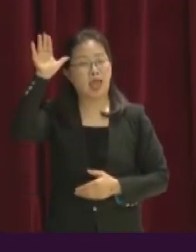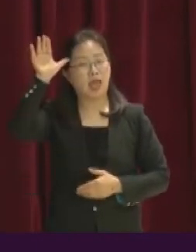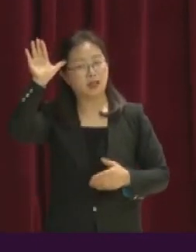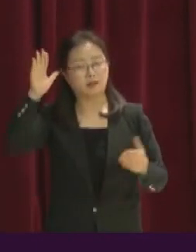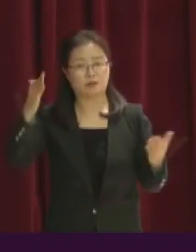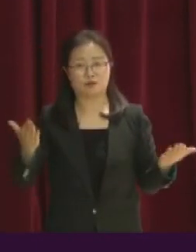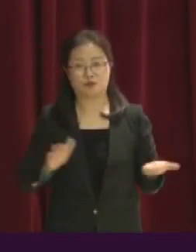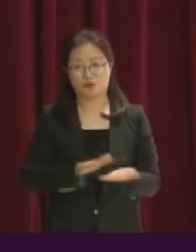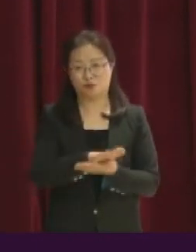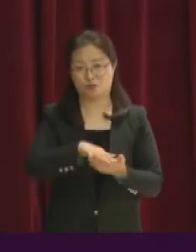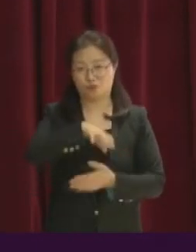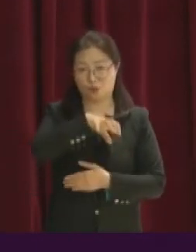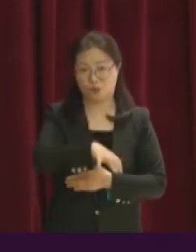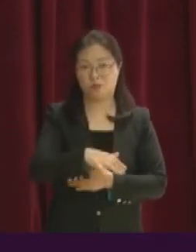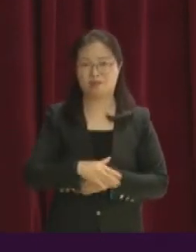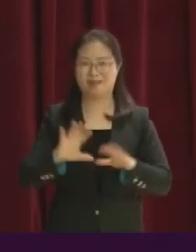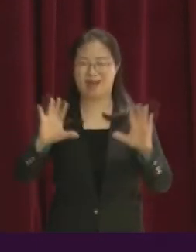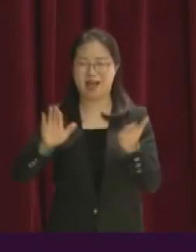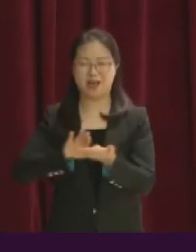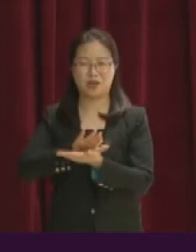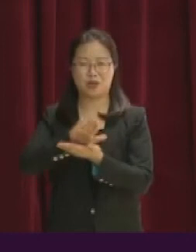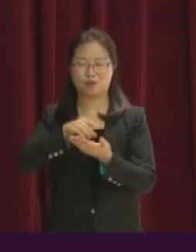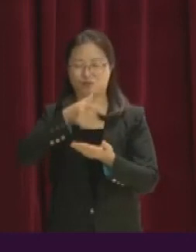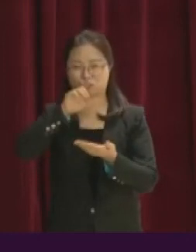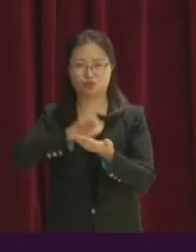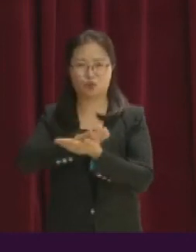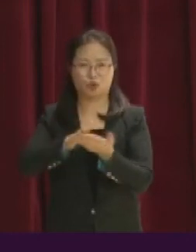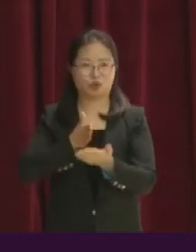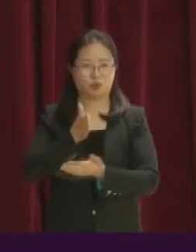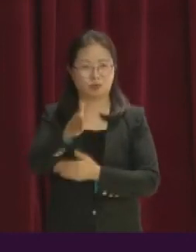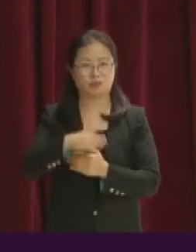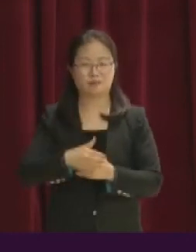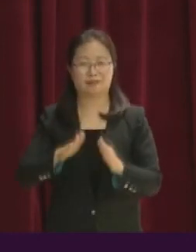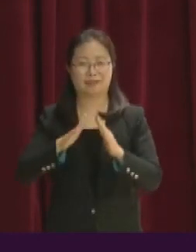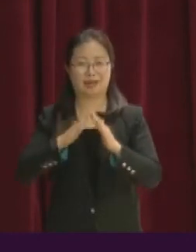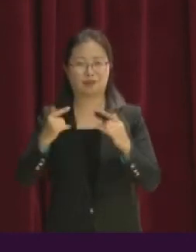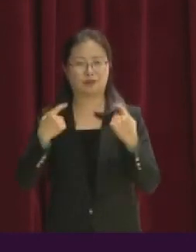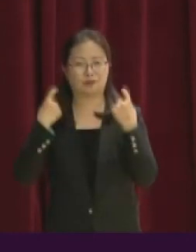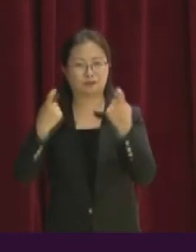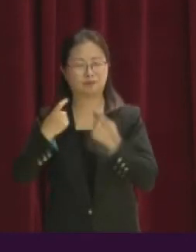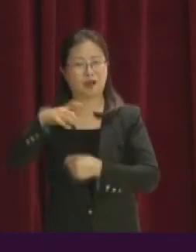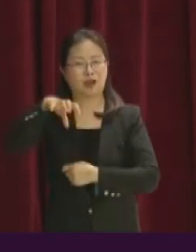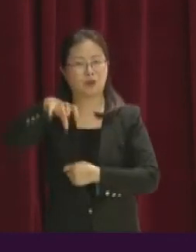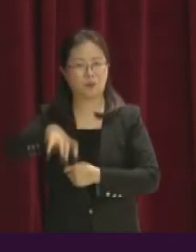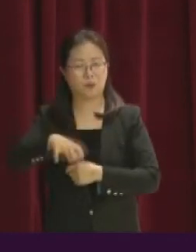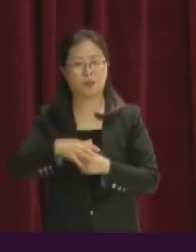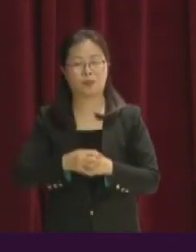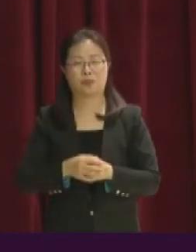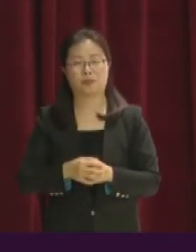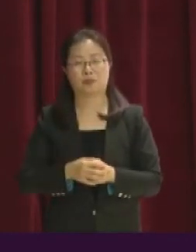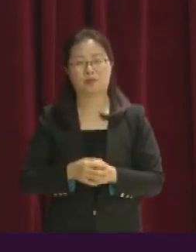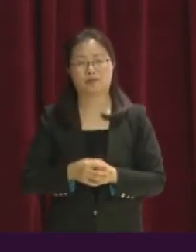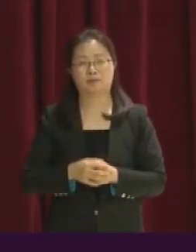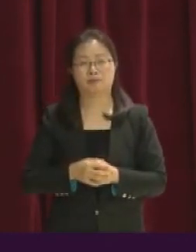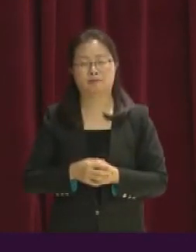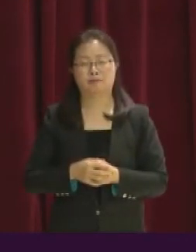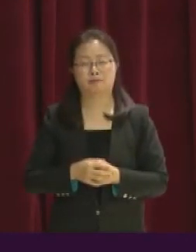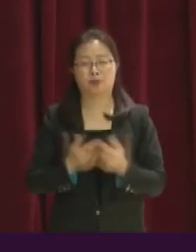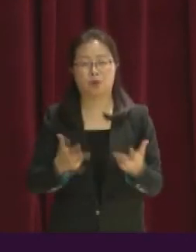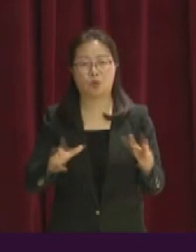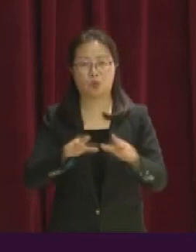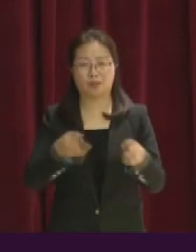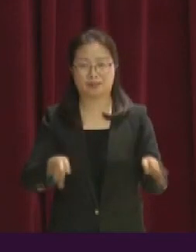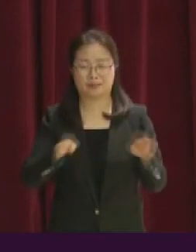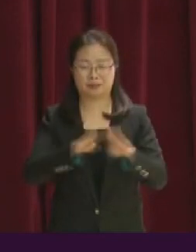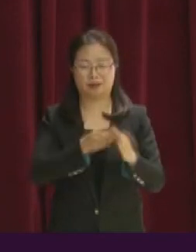애견인을 위한 반려견 놀이터부터 아이들의 물놀이터, 가족들을 위한 피크닉존까지 공원